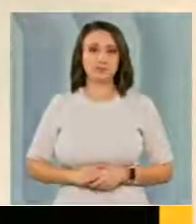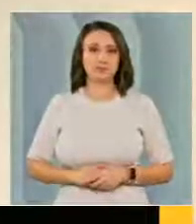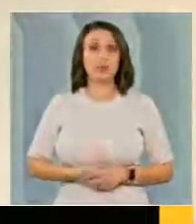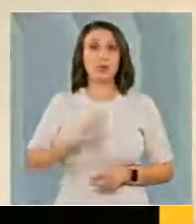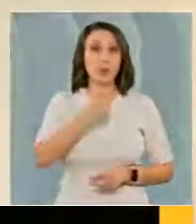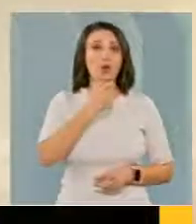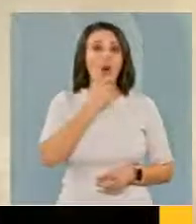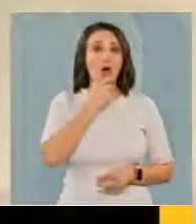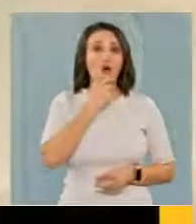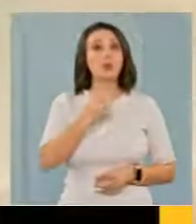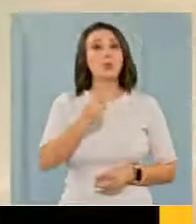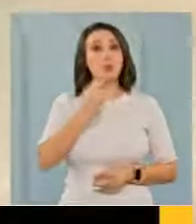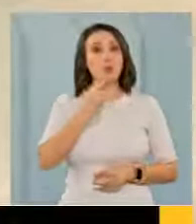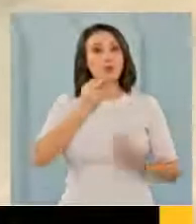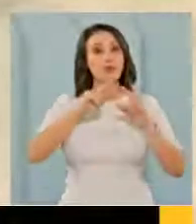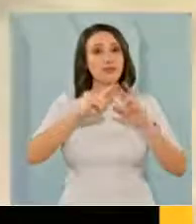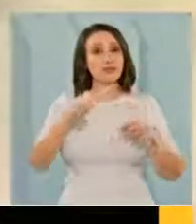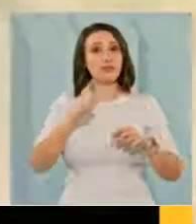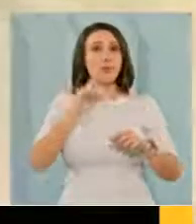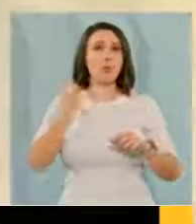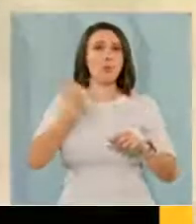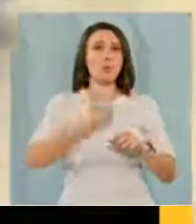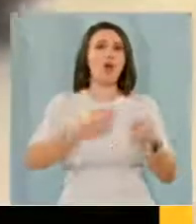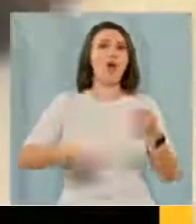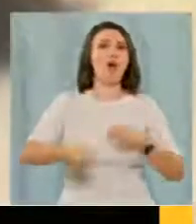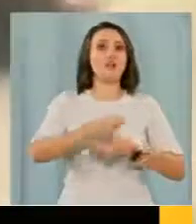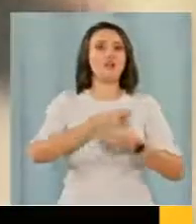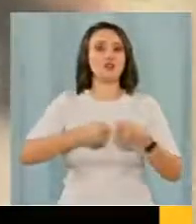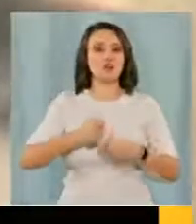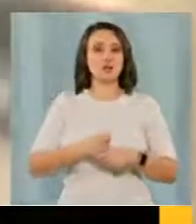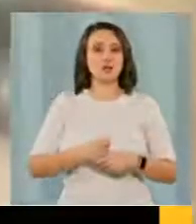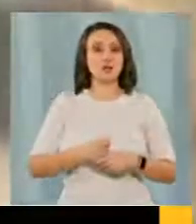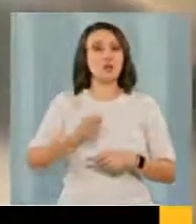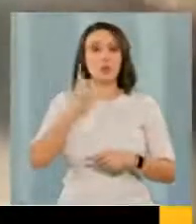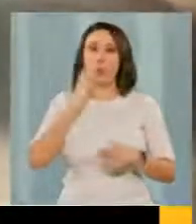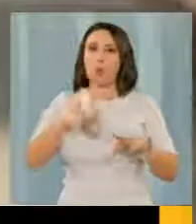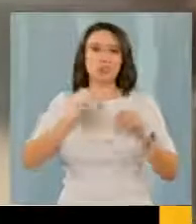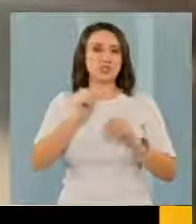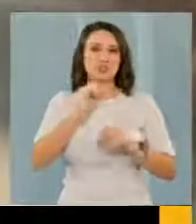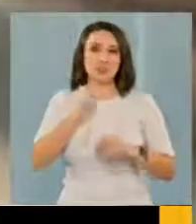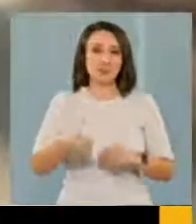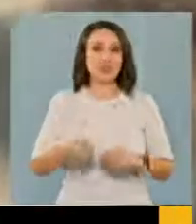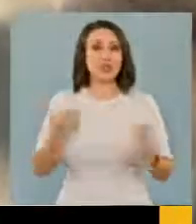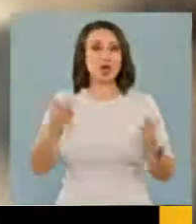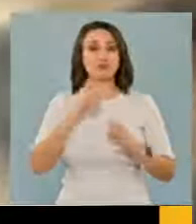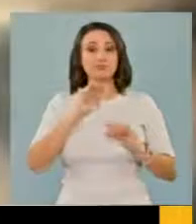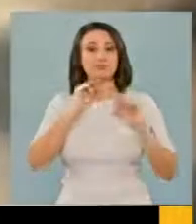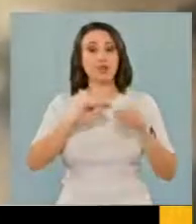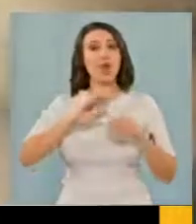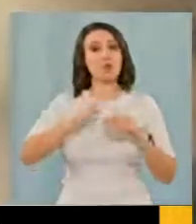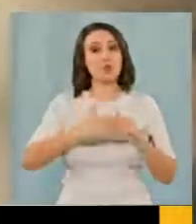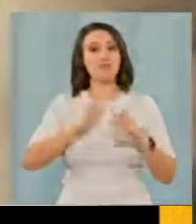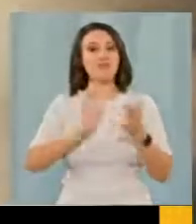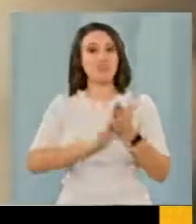Într-un an de zile, anchetatorii care investighează asasinarea afaceristului Ioan Crișan nu au descoperit mai nimic care să-i ducă mai aproape